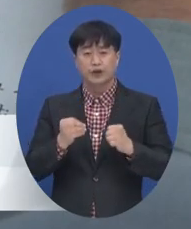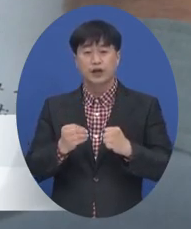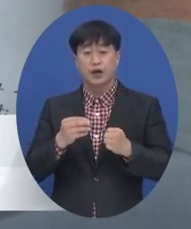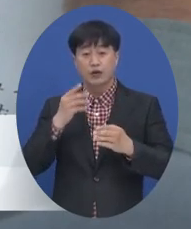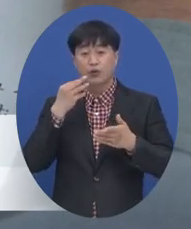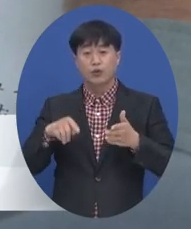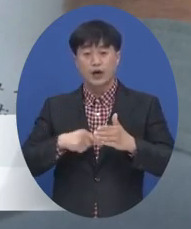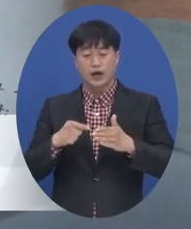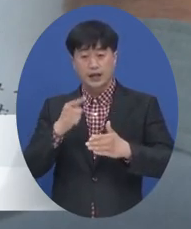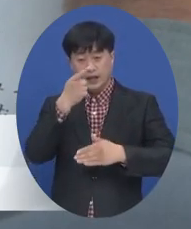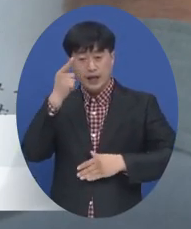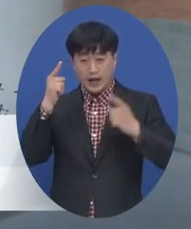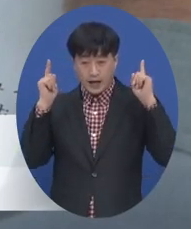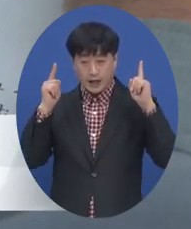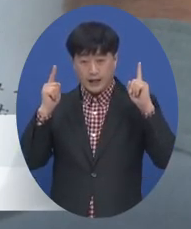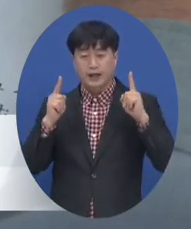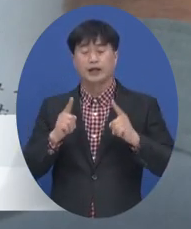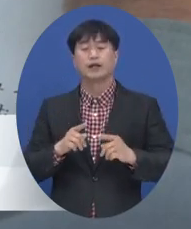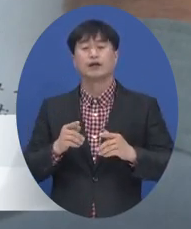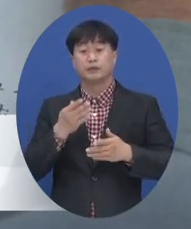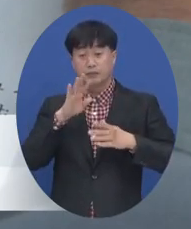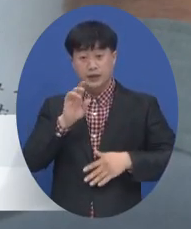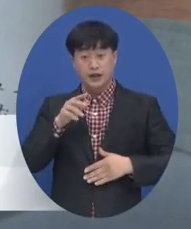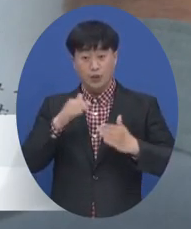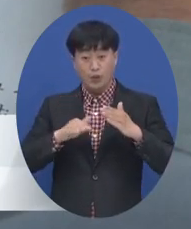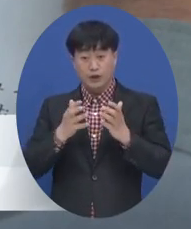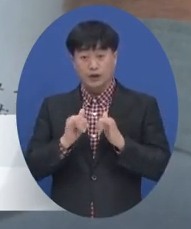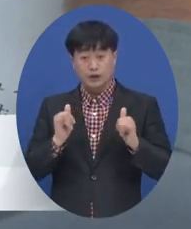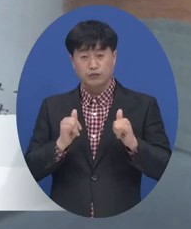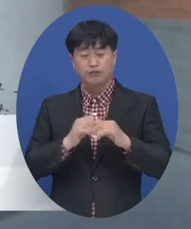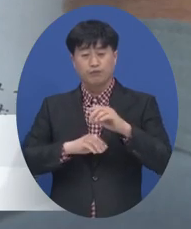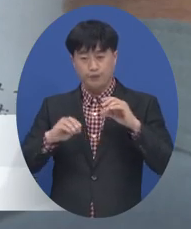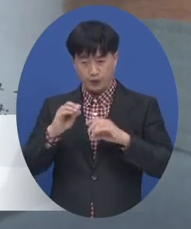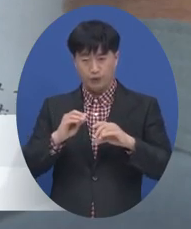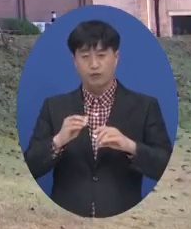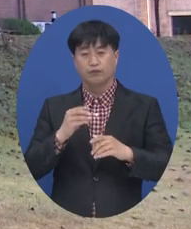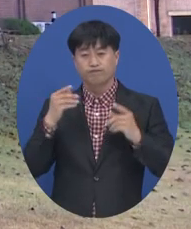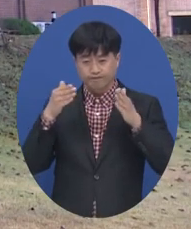전원을 정규직으로 전환해 눈길을 끕니다. 최창순 기자가 취재했습니다.